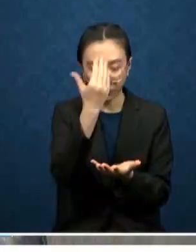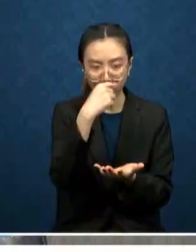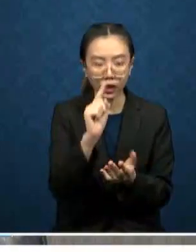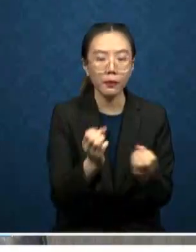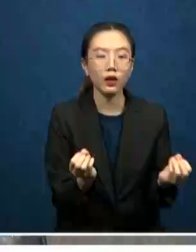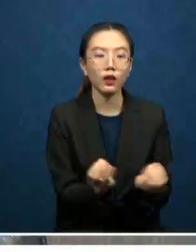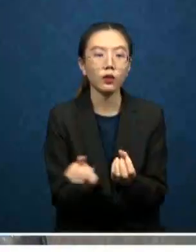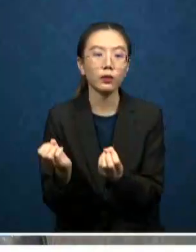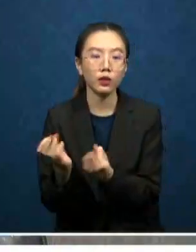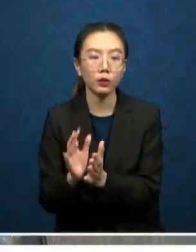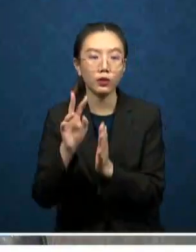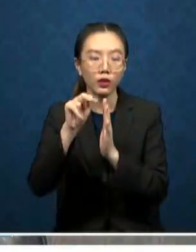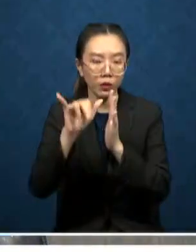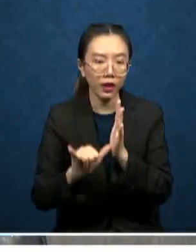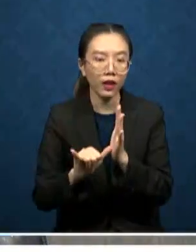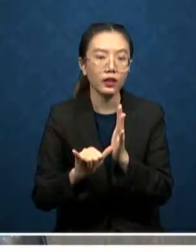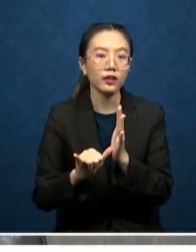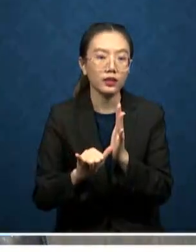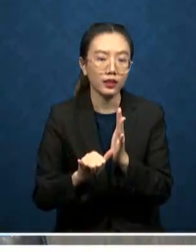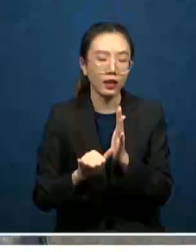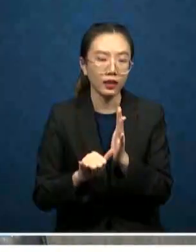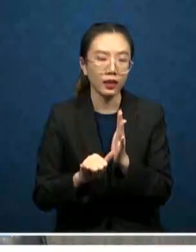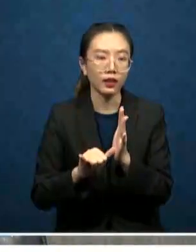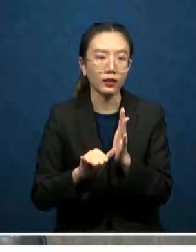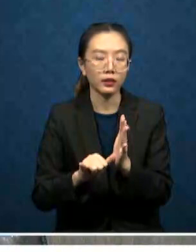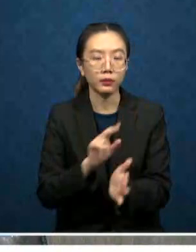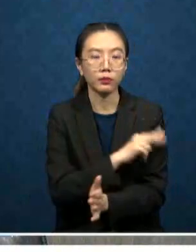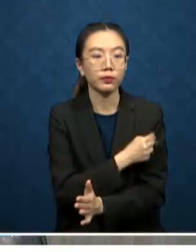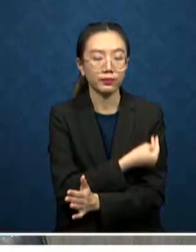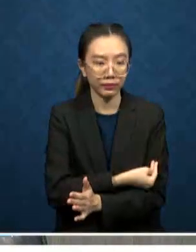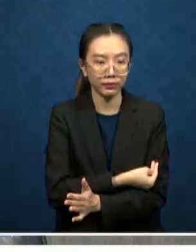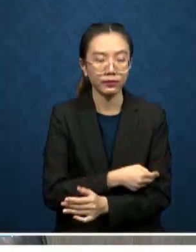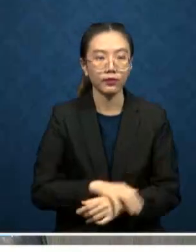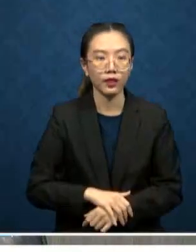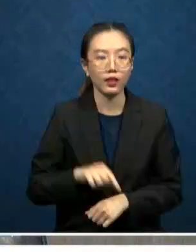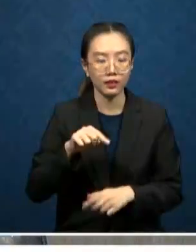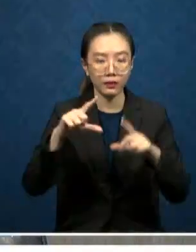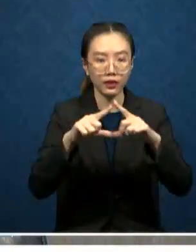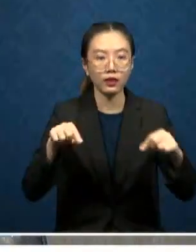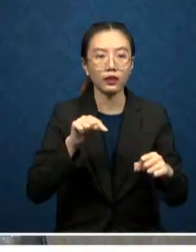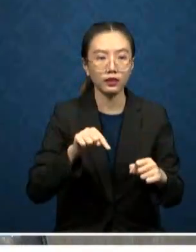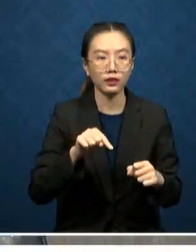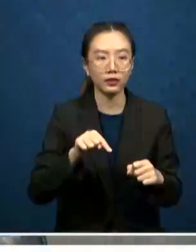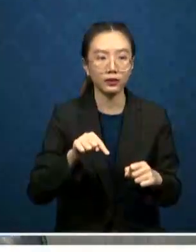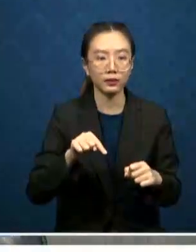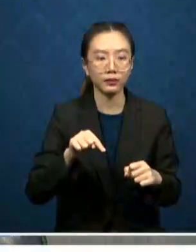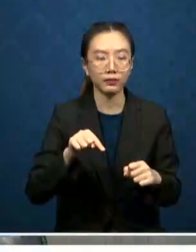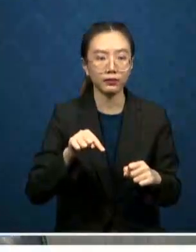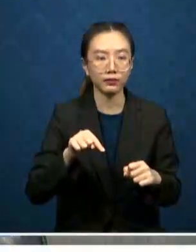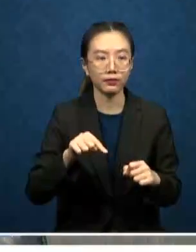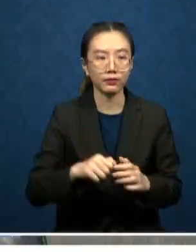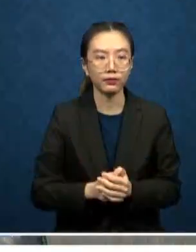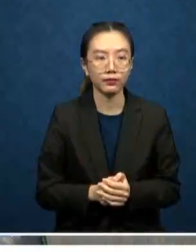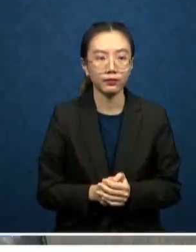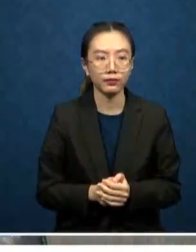สาสาธารณะเดิมนะครับในกรณีอย่างนี้เนี่ยมันก็เป็นเรื่องที่อ่า